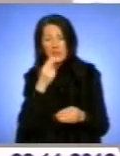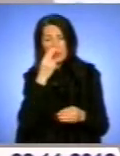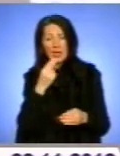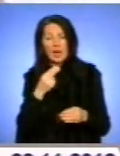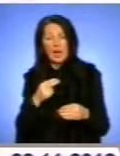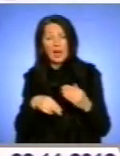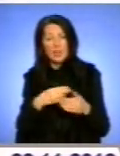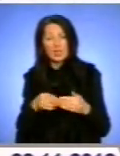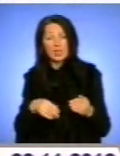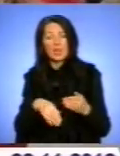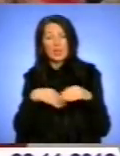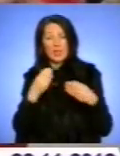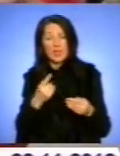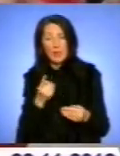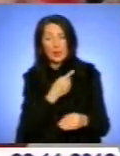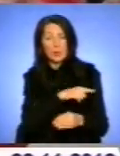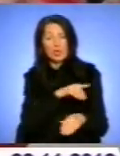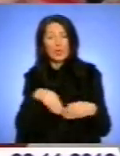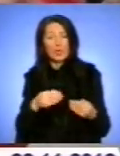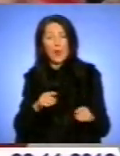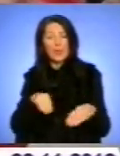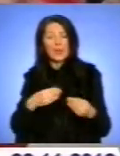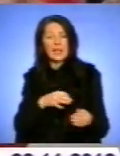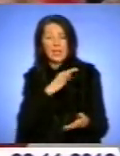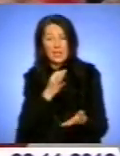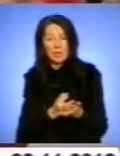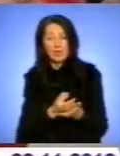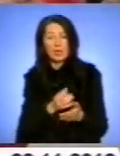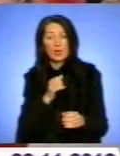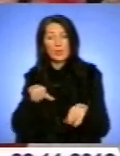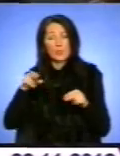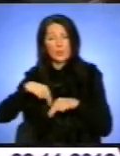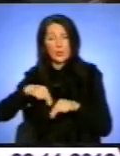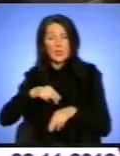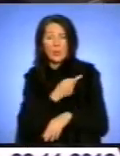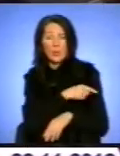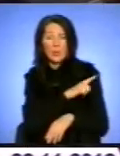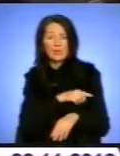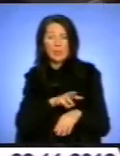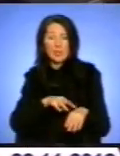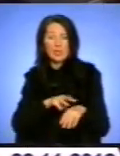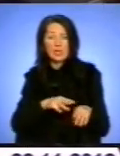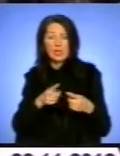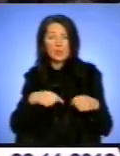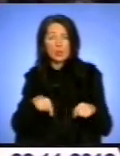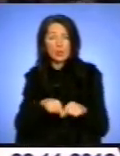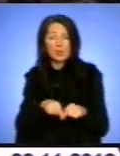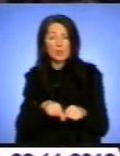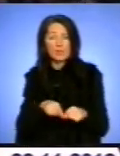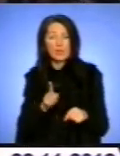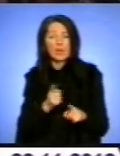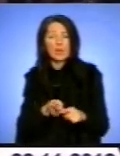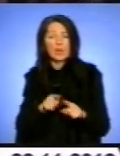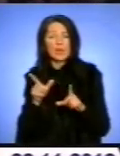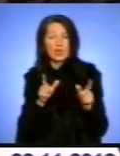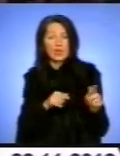а також передати набутий досвід тим співробітникам міліцейських підрозділів, котрі виїжджають на місця надзвичайних подій. В серпні місяці президент